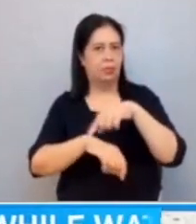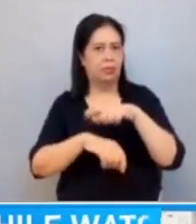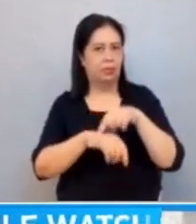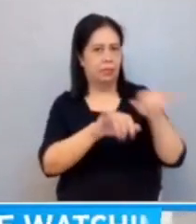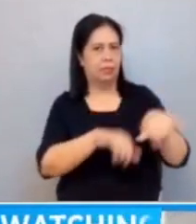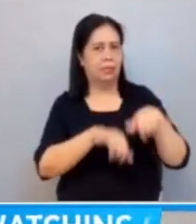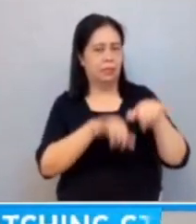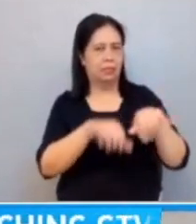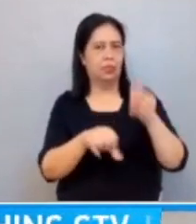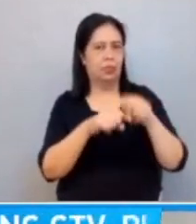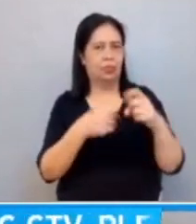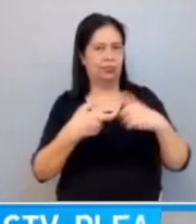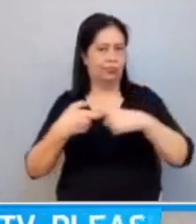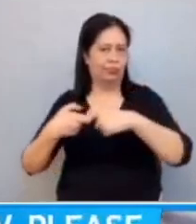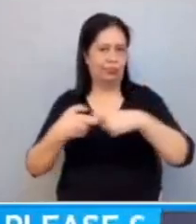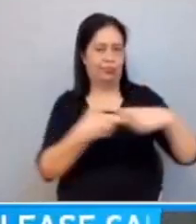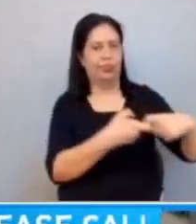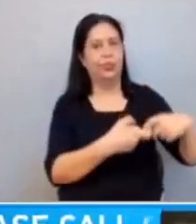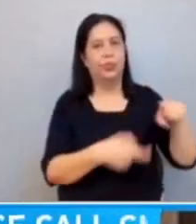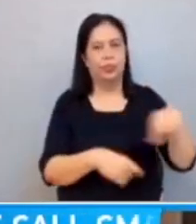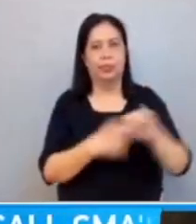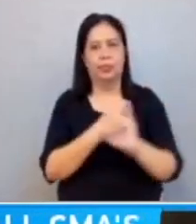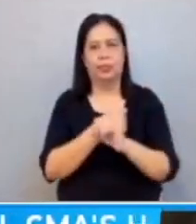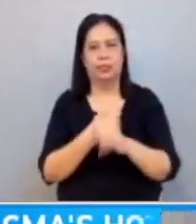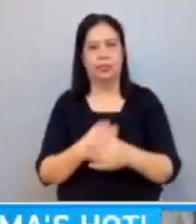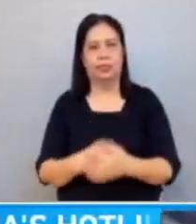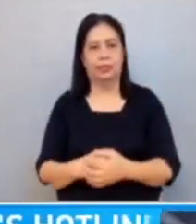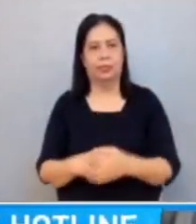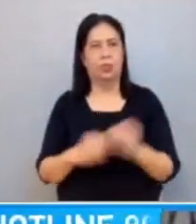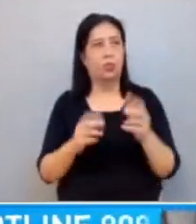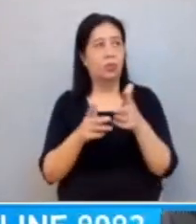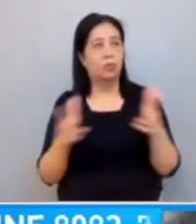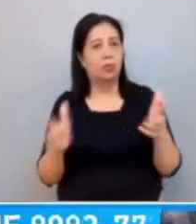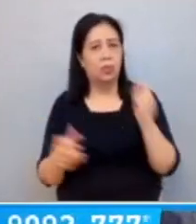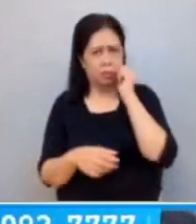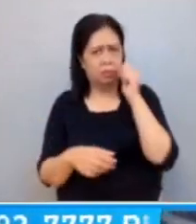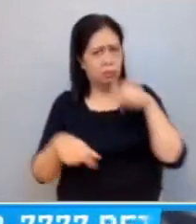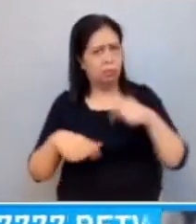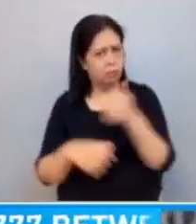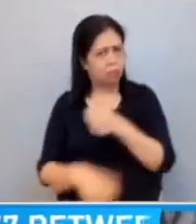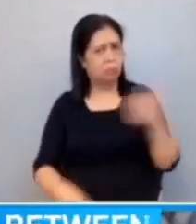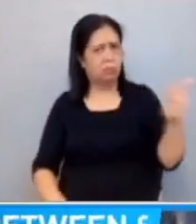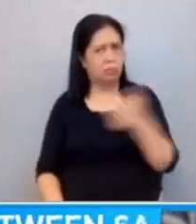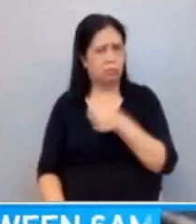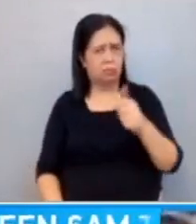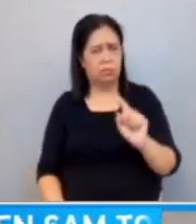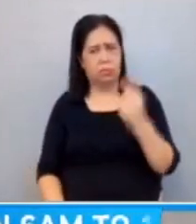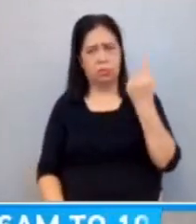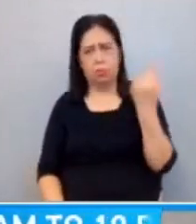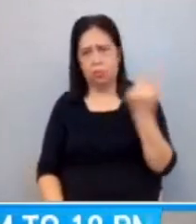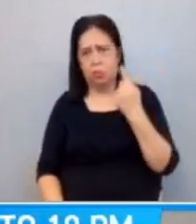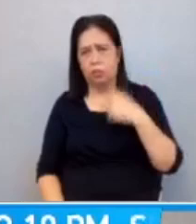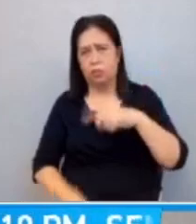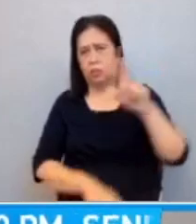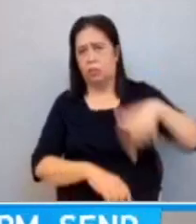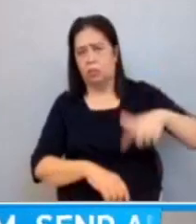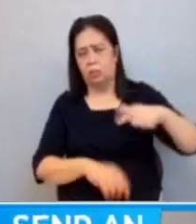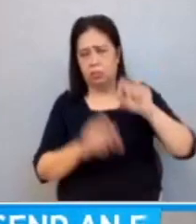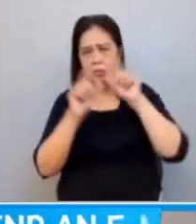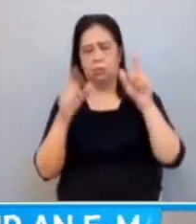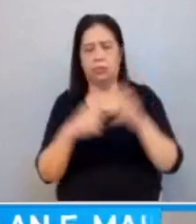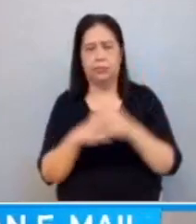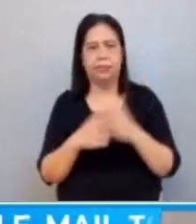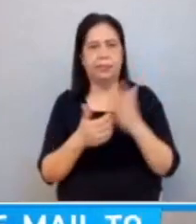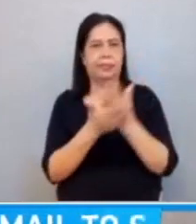Kaya hinatak na ang mga sasakyan nila. Wala naman mga paparkingan eh. Araw-araw naman ang bumibiyahe. Ngayon lang kasi medyo nangali eh. May mga nakahambalang